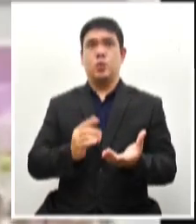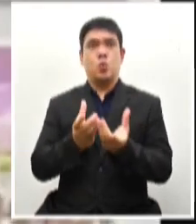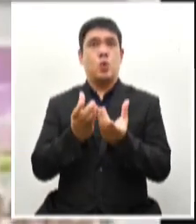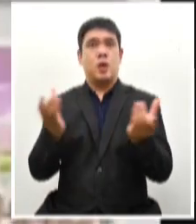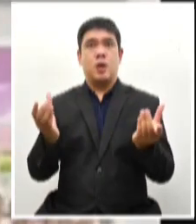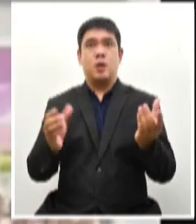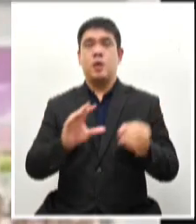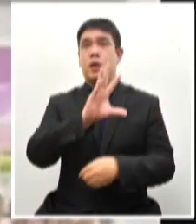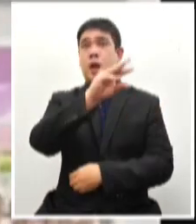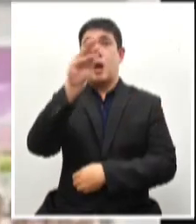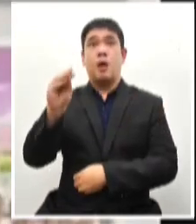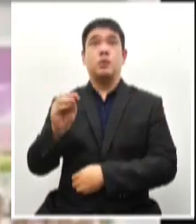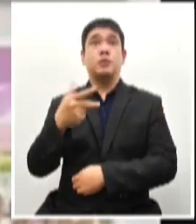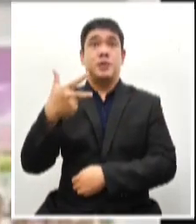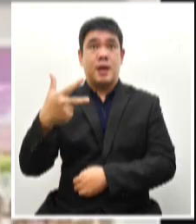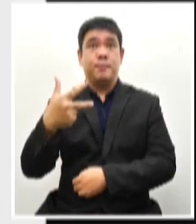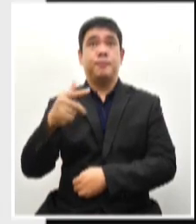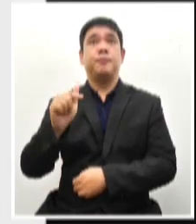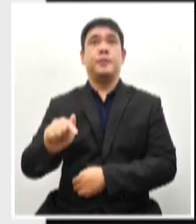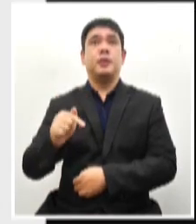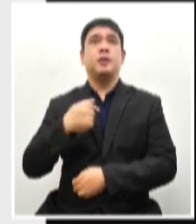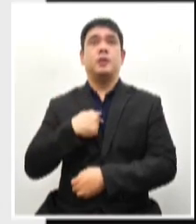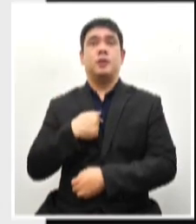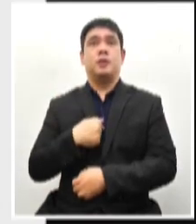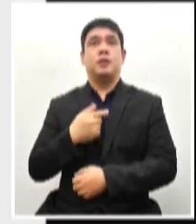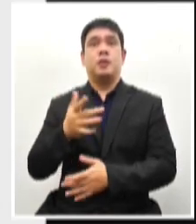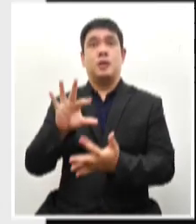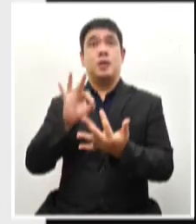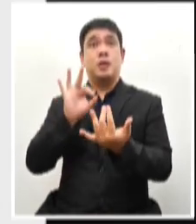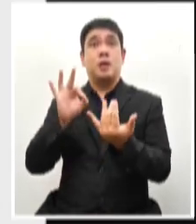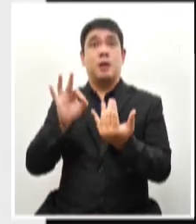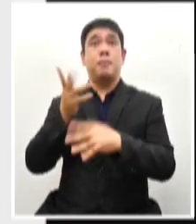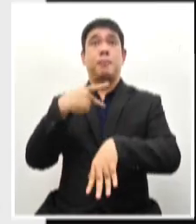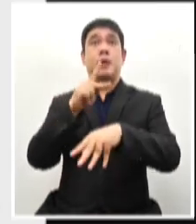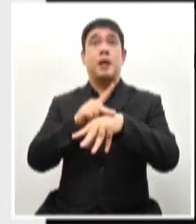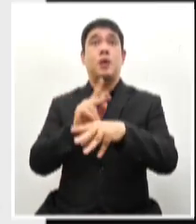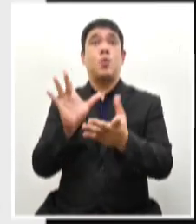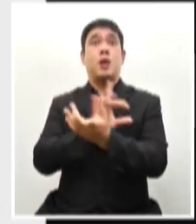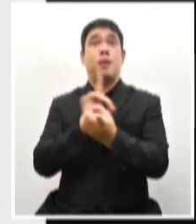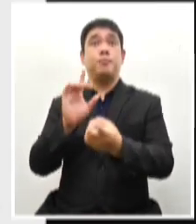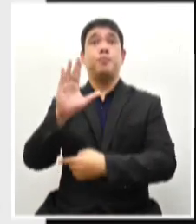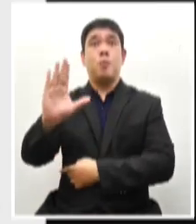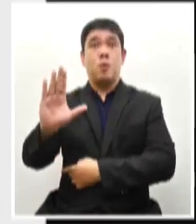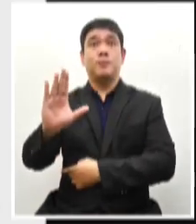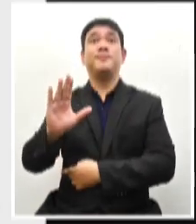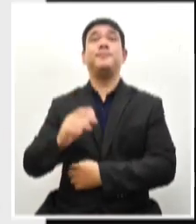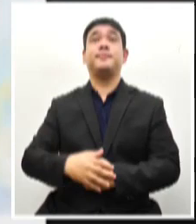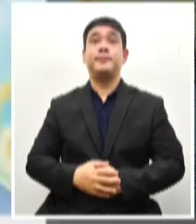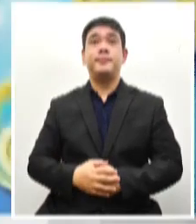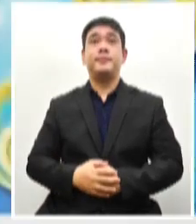3ดาวระดับสพฐอีกทั้งยังได้รับการคัดเลือกให้เป็นประธานสภาวัฒนธรรมอำเภอรัตภูมิ